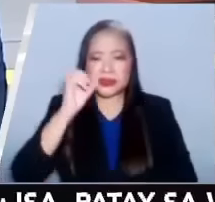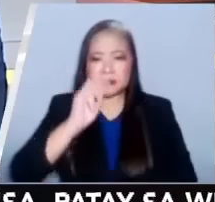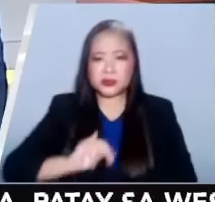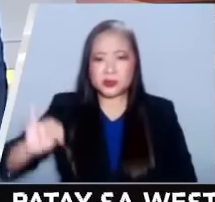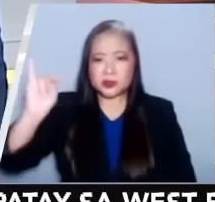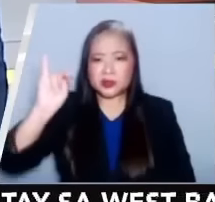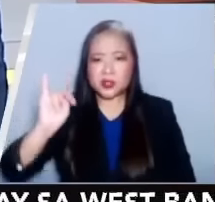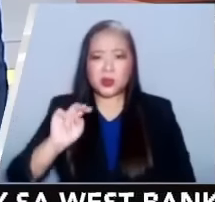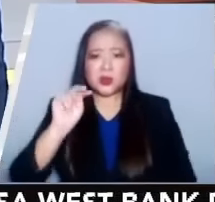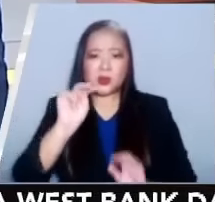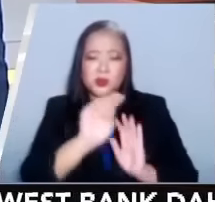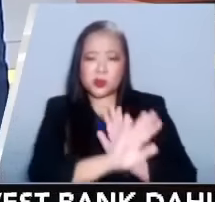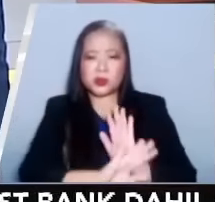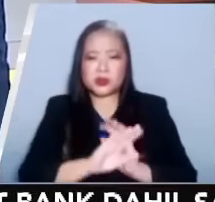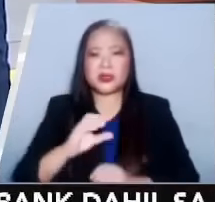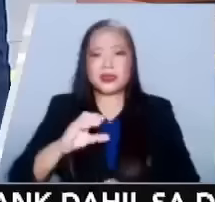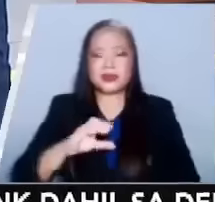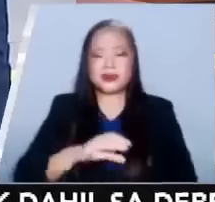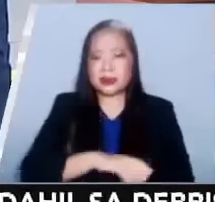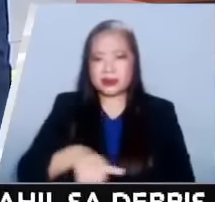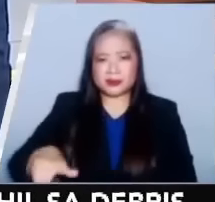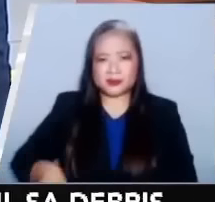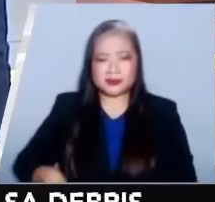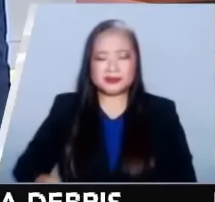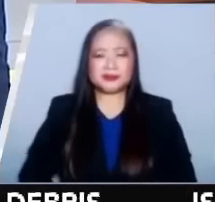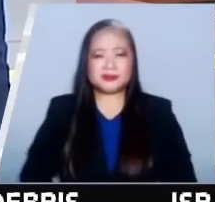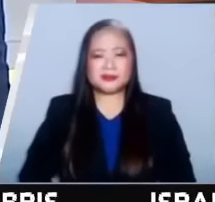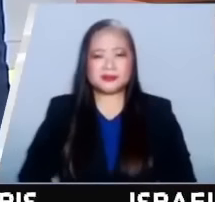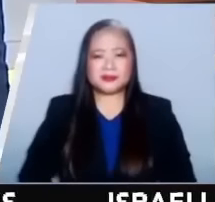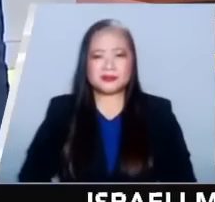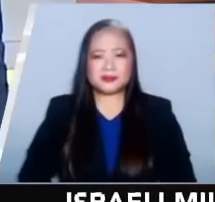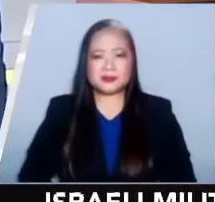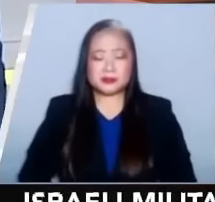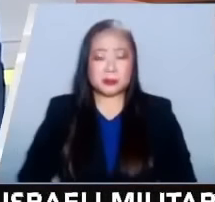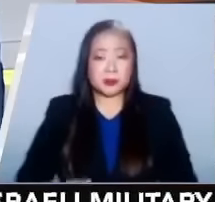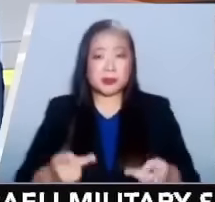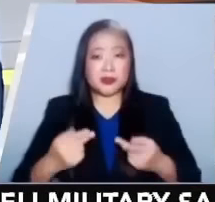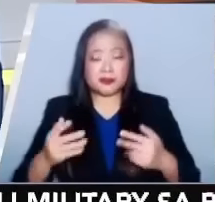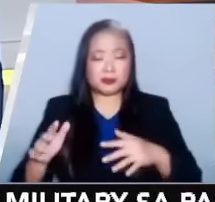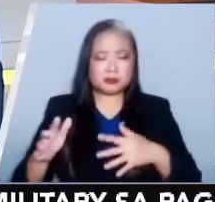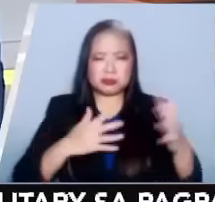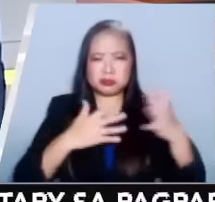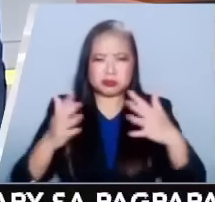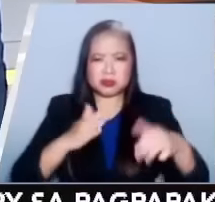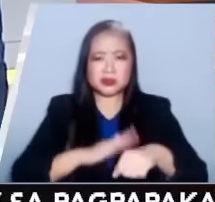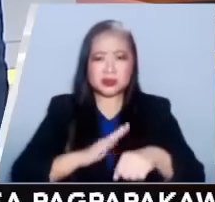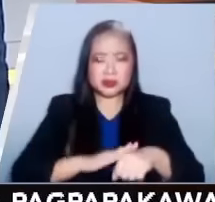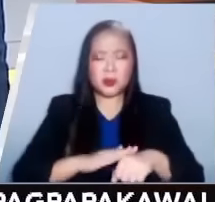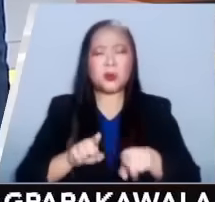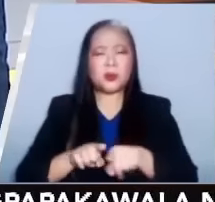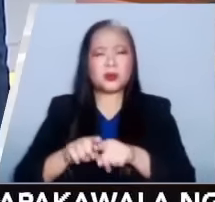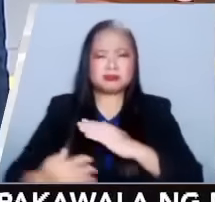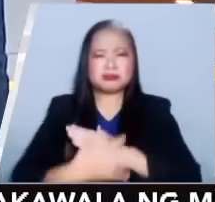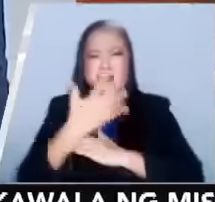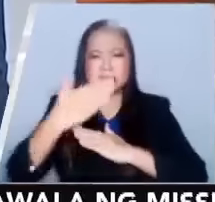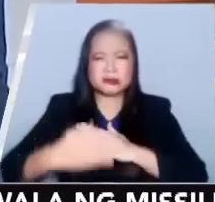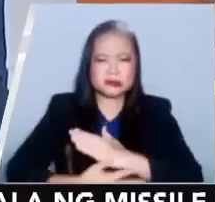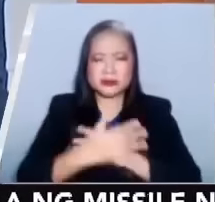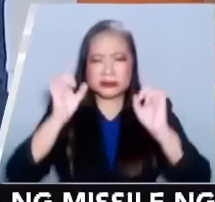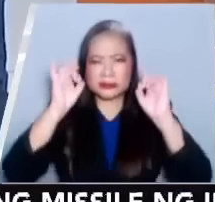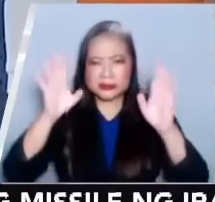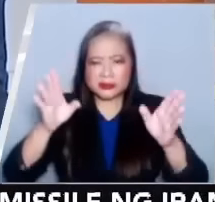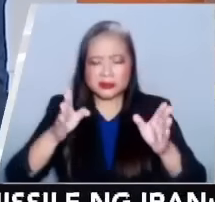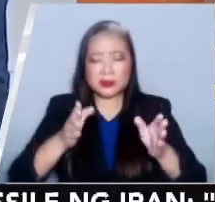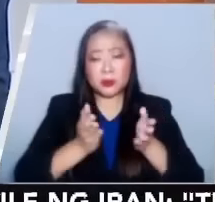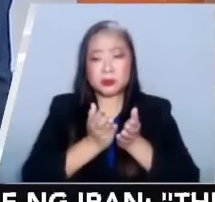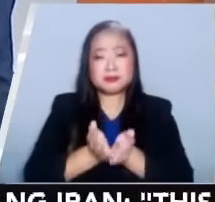ng mainland Cagayan. Bukod sa mga lugar na may wind signal, maalol pa rin po at delikadong pumalawat ang maliit na sasakyang pandagat sa